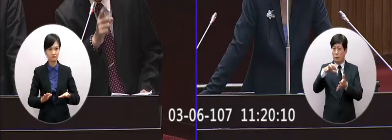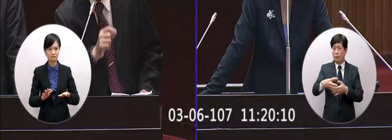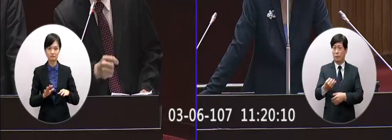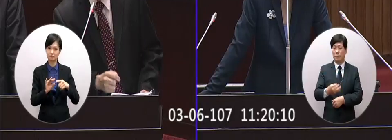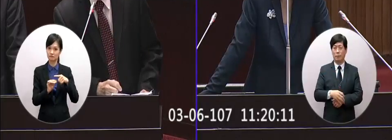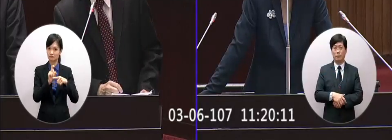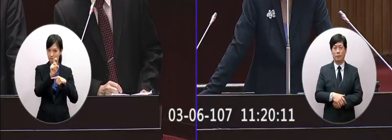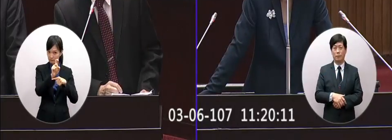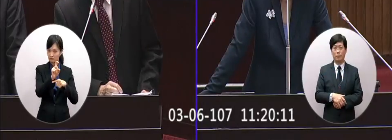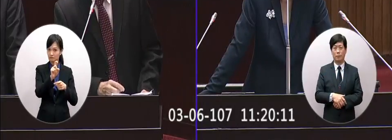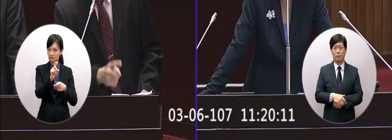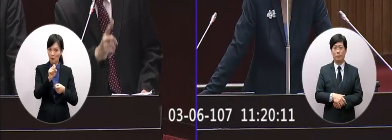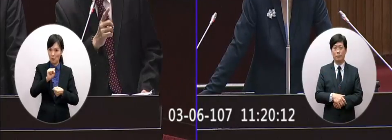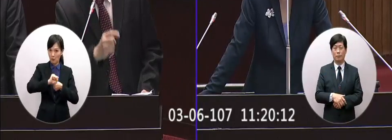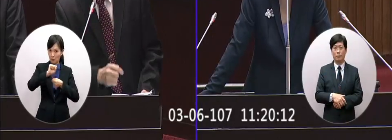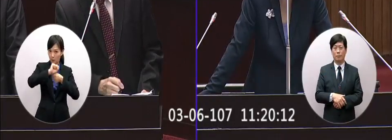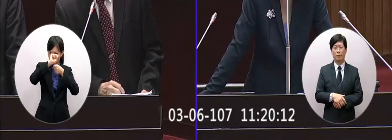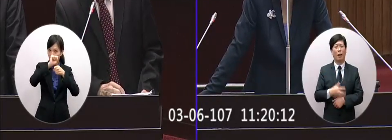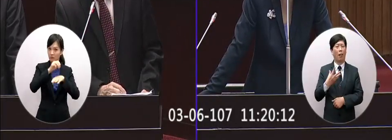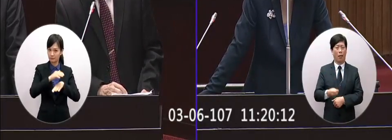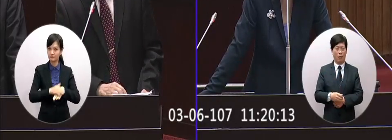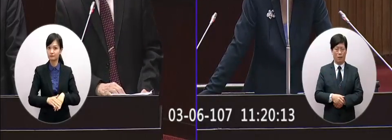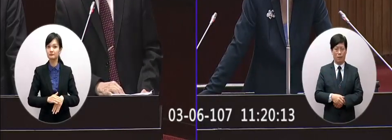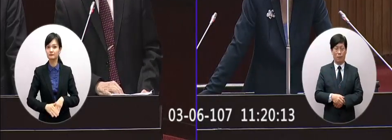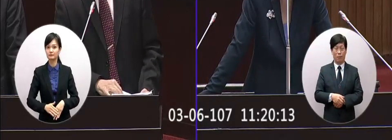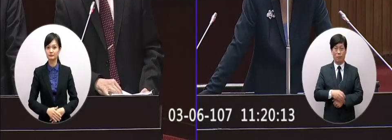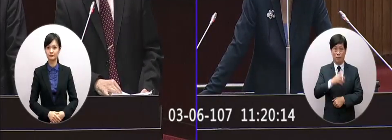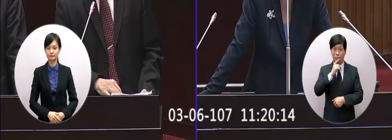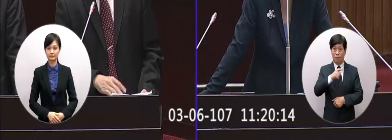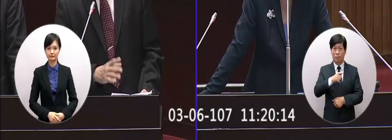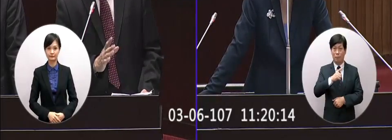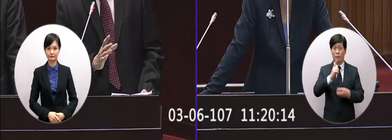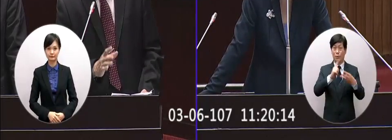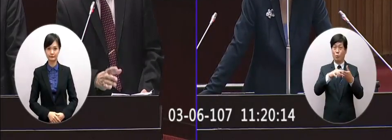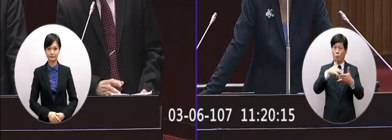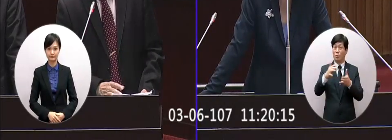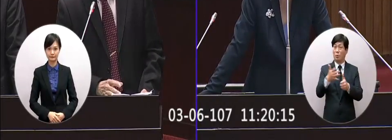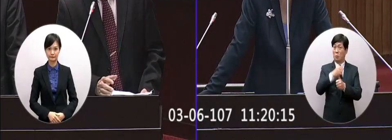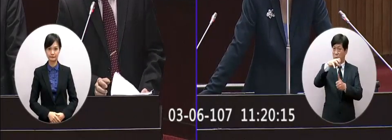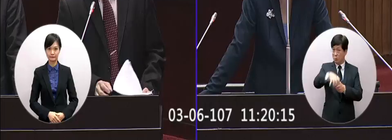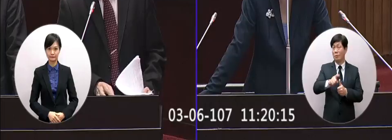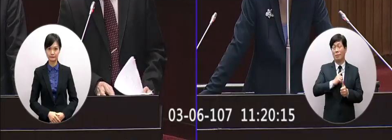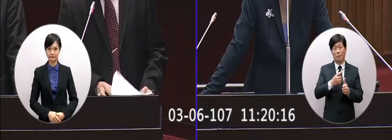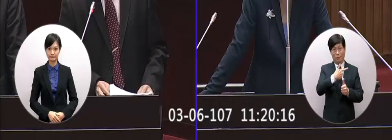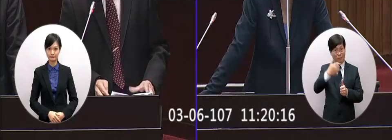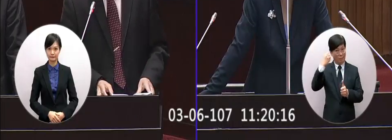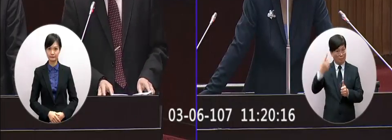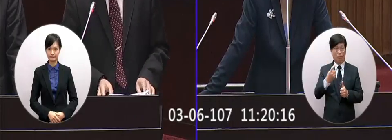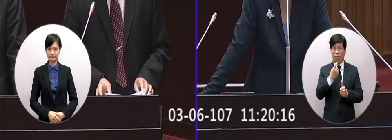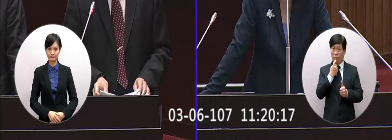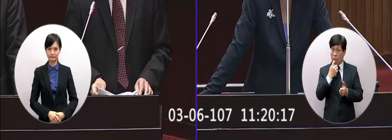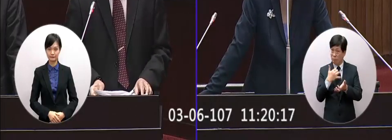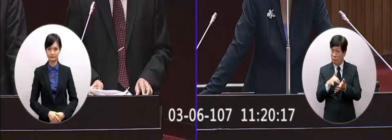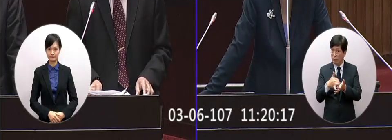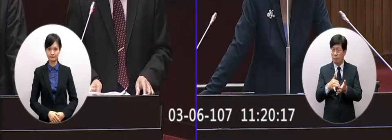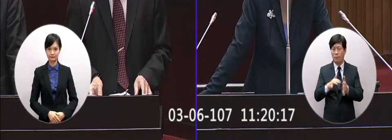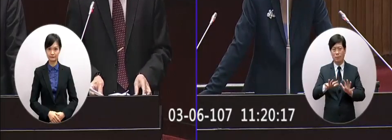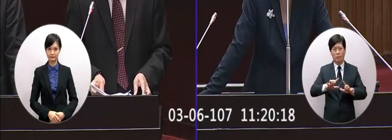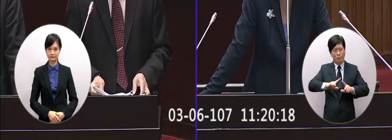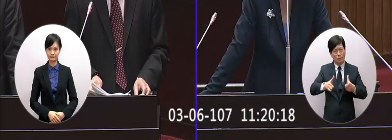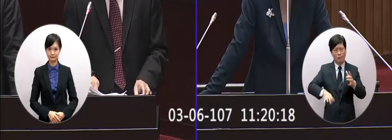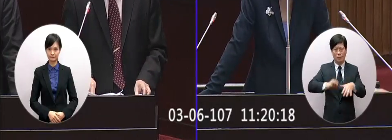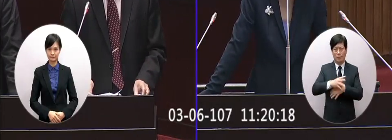少？ 10% 的成长大概。 好了，我跟你说了，根据这个主计总处最新的预测呢，我们这一次的这个投资大